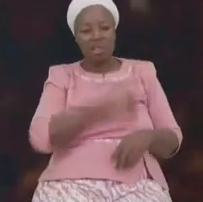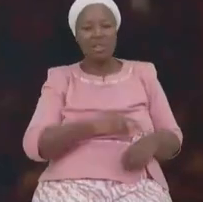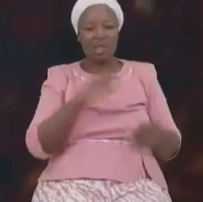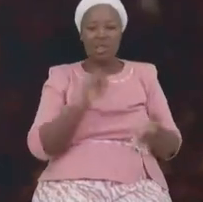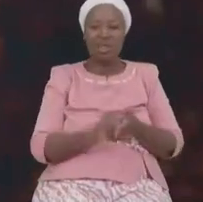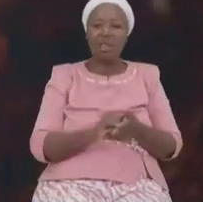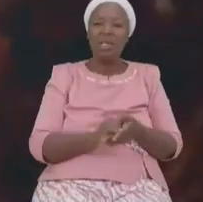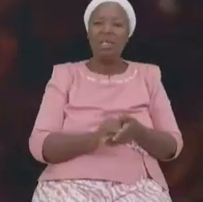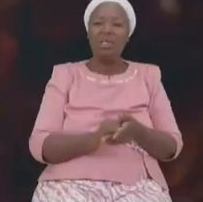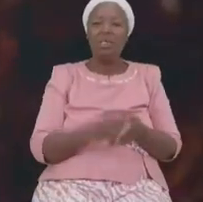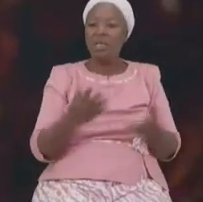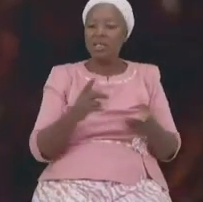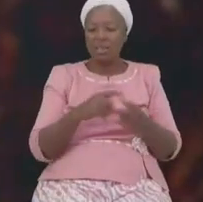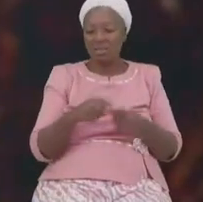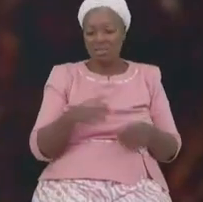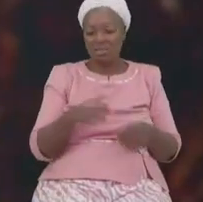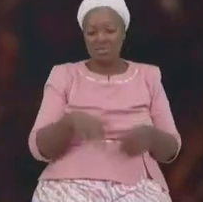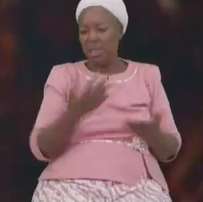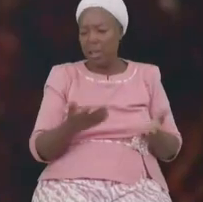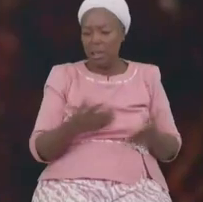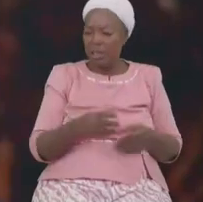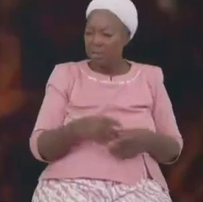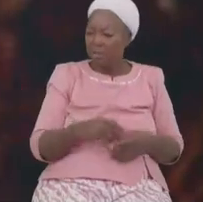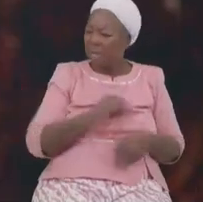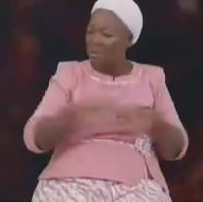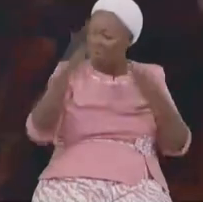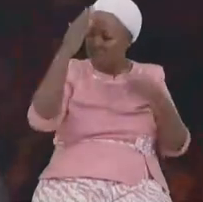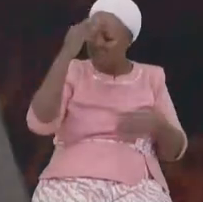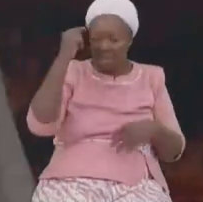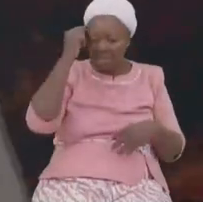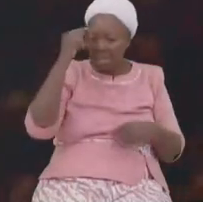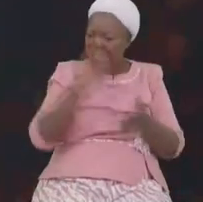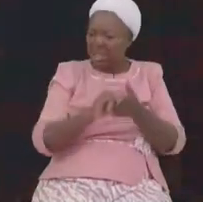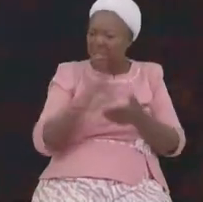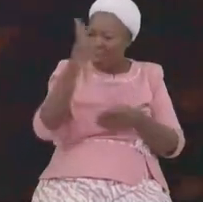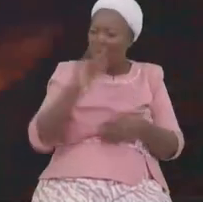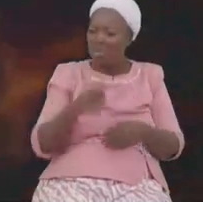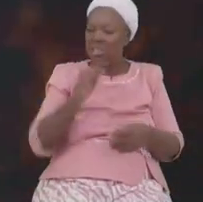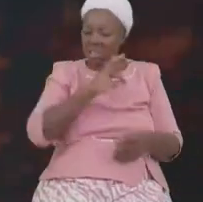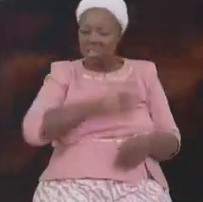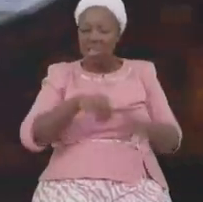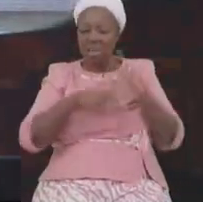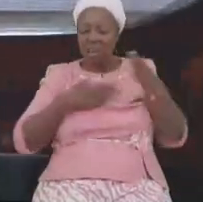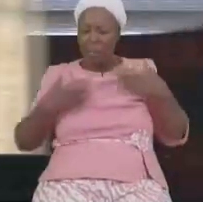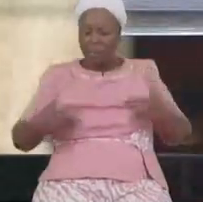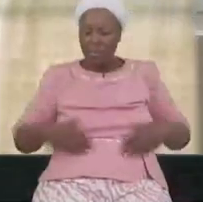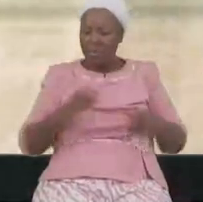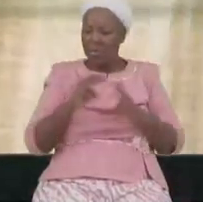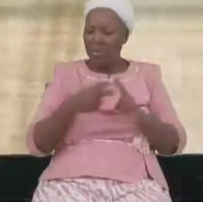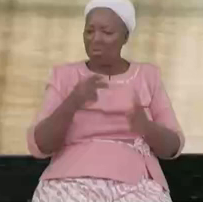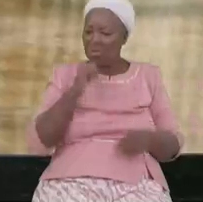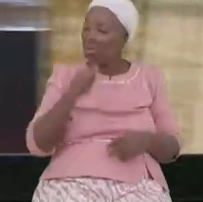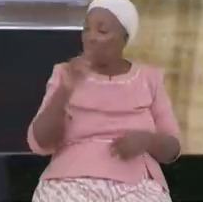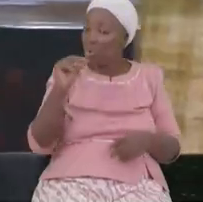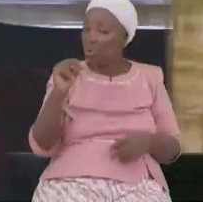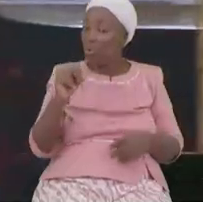que le corps soit en santé. Non, c'est important pour Dieu que je garde le corps pur, propre, et tout ce qui